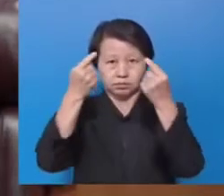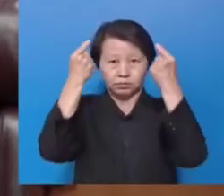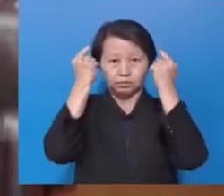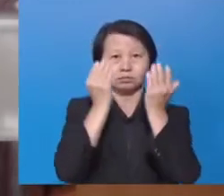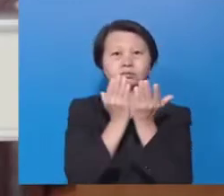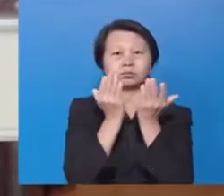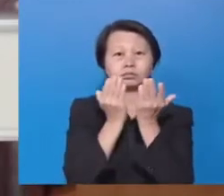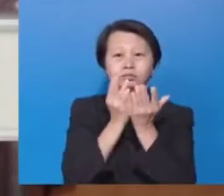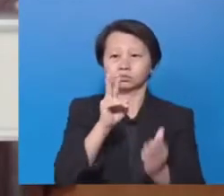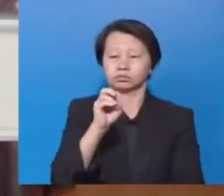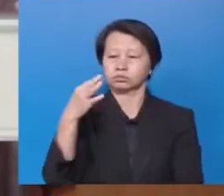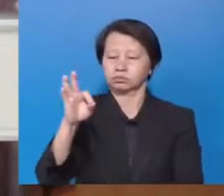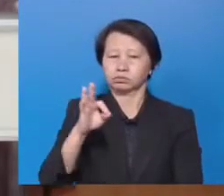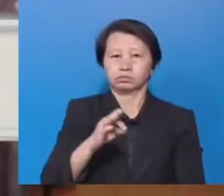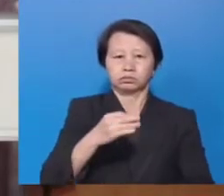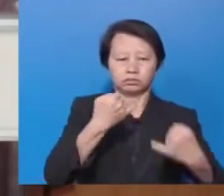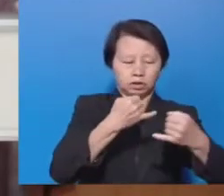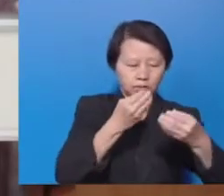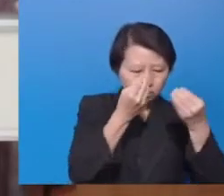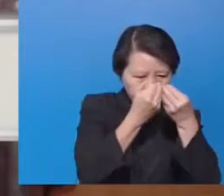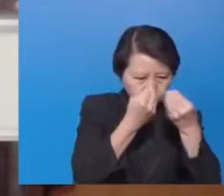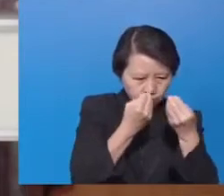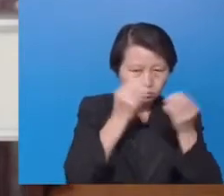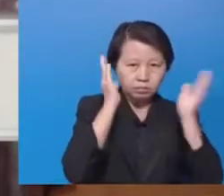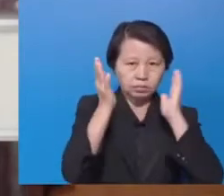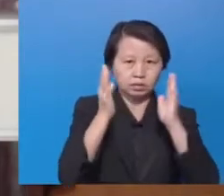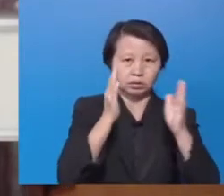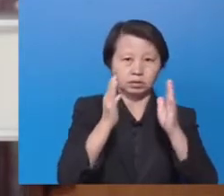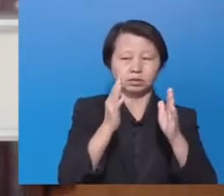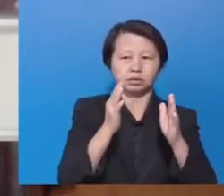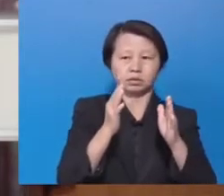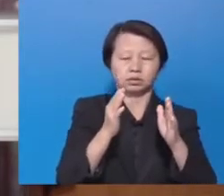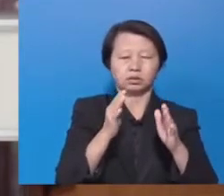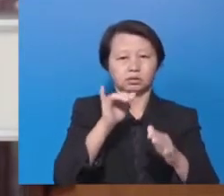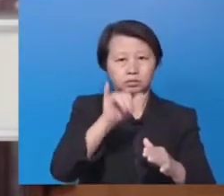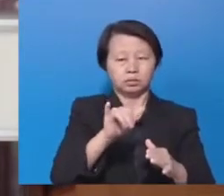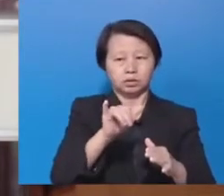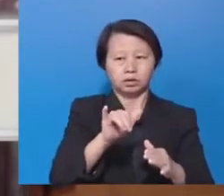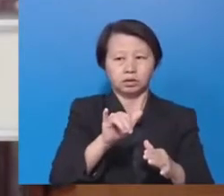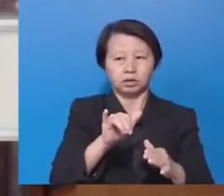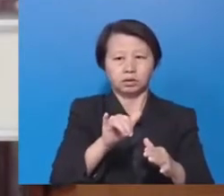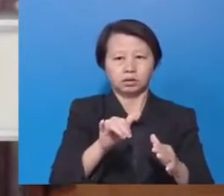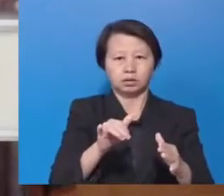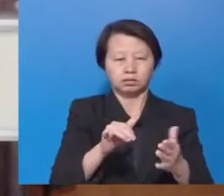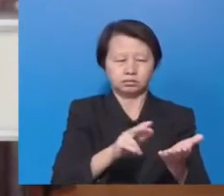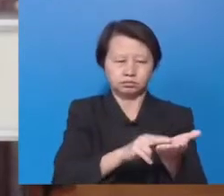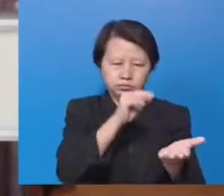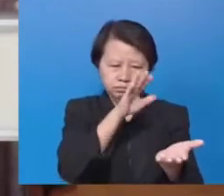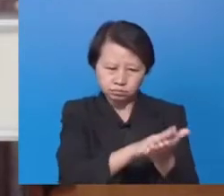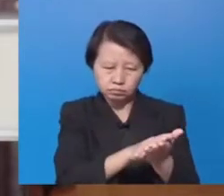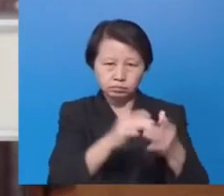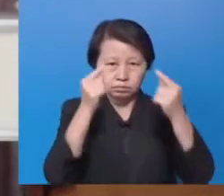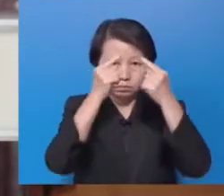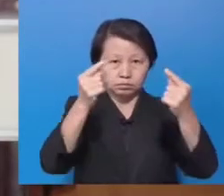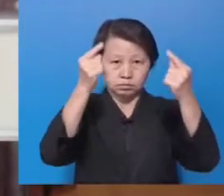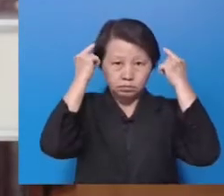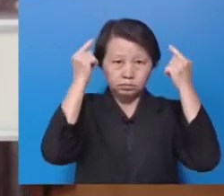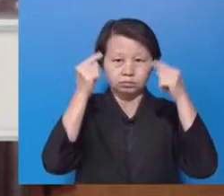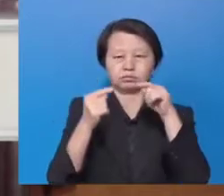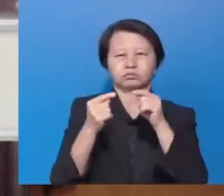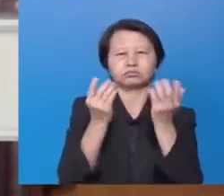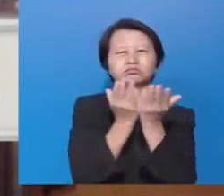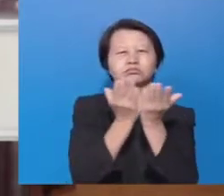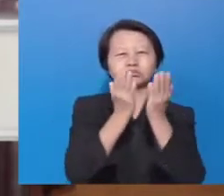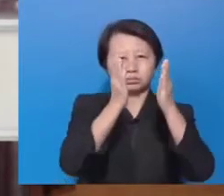Doh 2019 jabatan perangkaan Malaysia ataupun dosem yang mengklasifikasikan siswa adalah